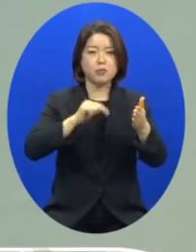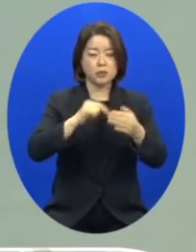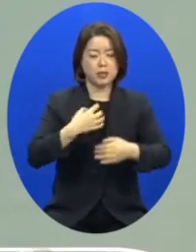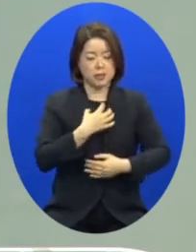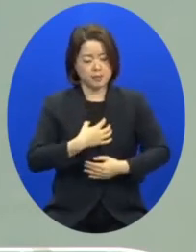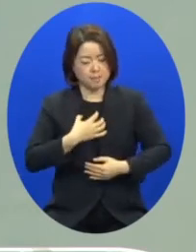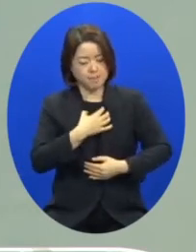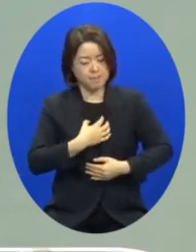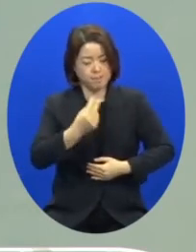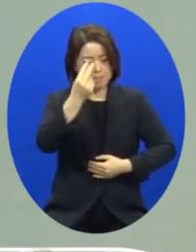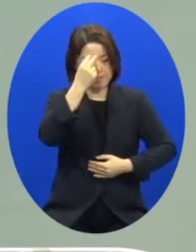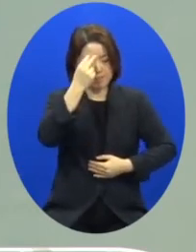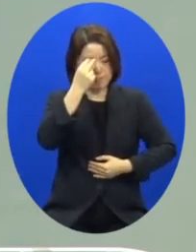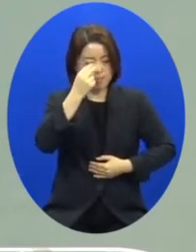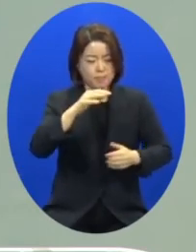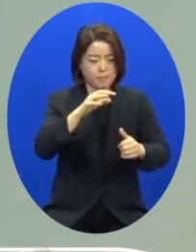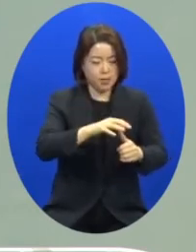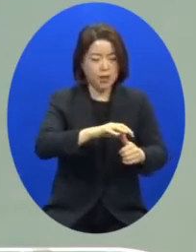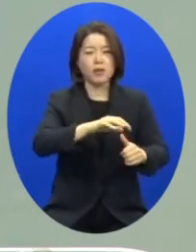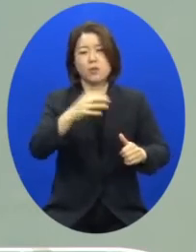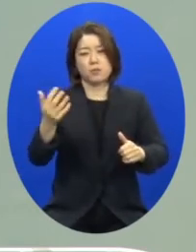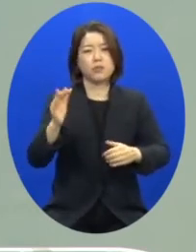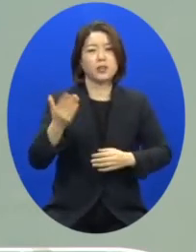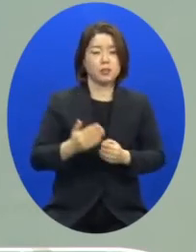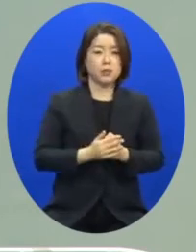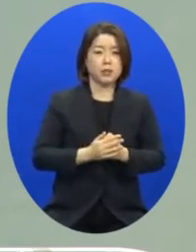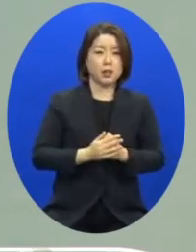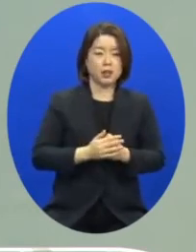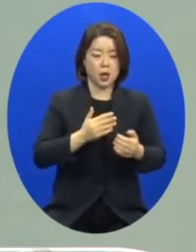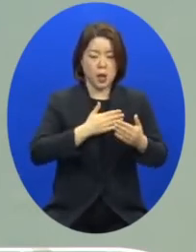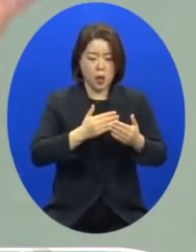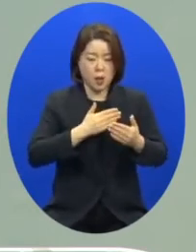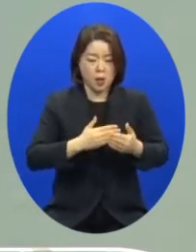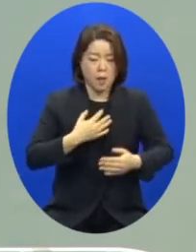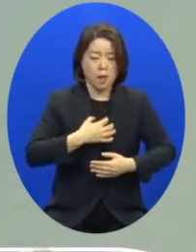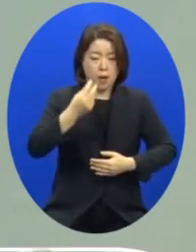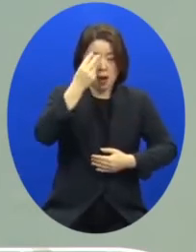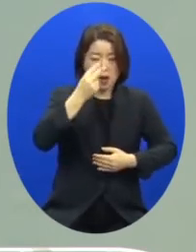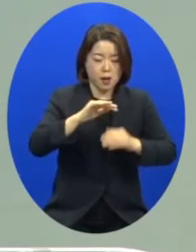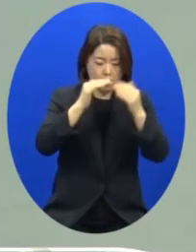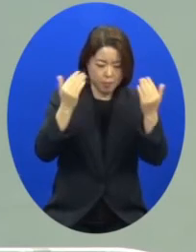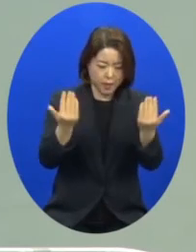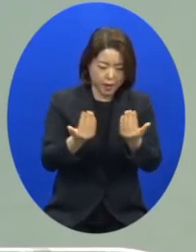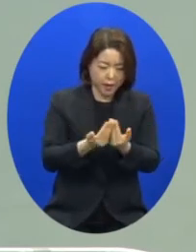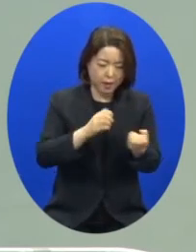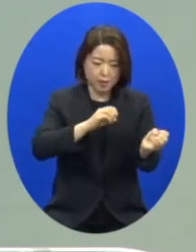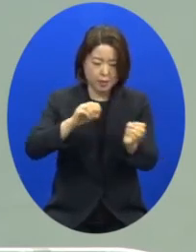낌이 풀어집니다 두려움과 근심에 무거운 짐이다 벗겨집니다